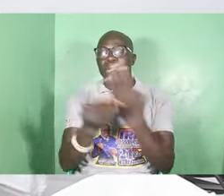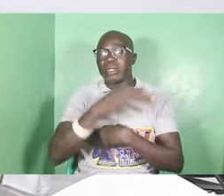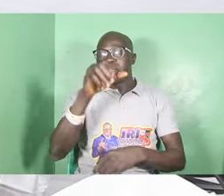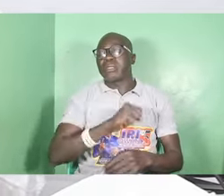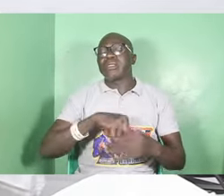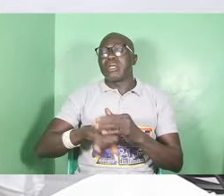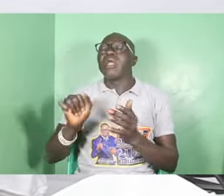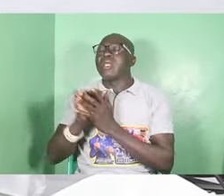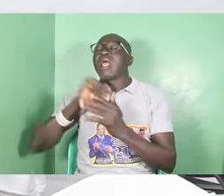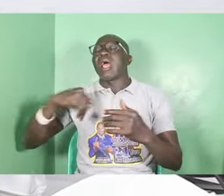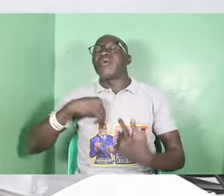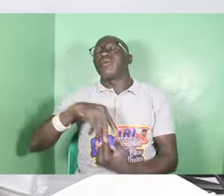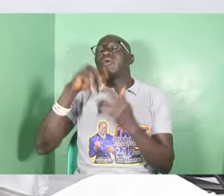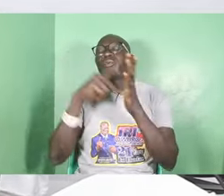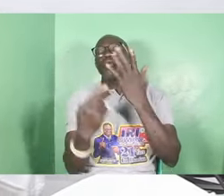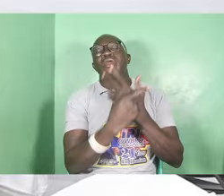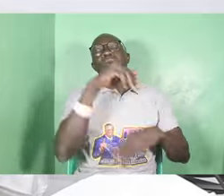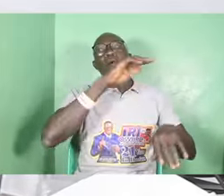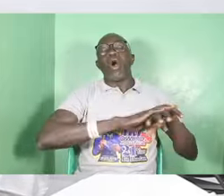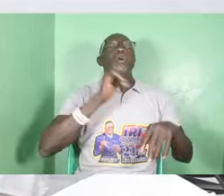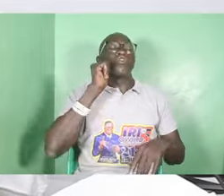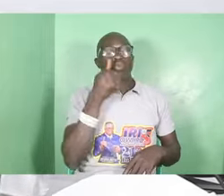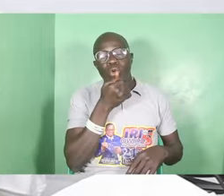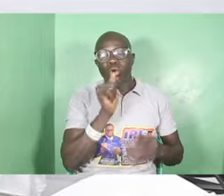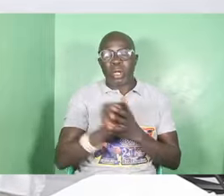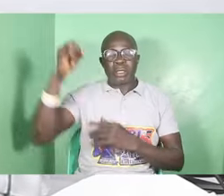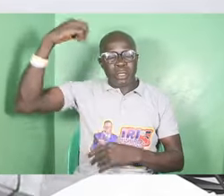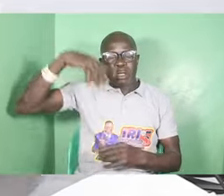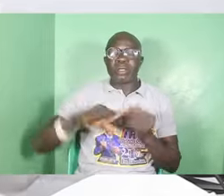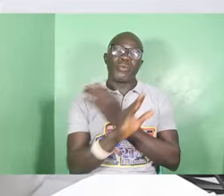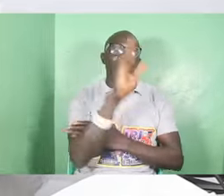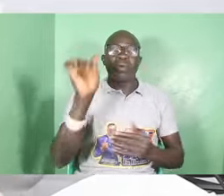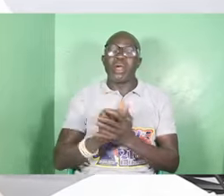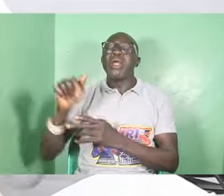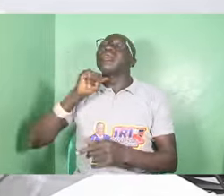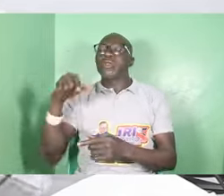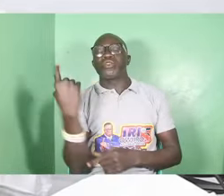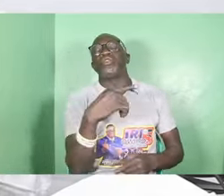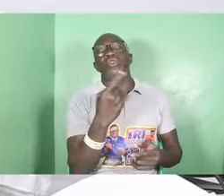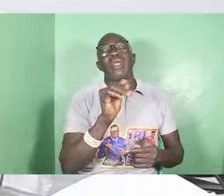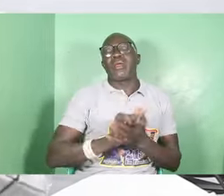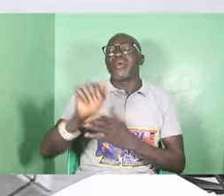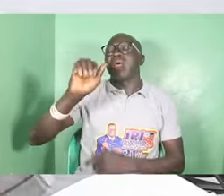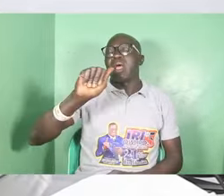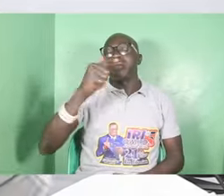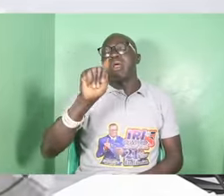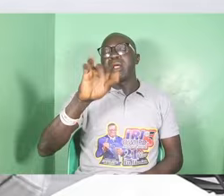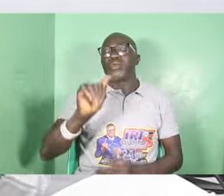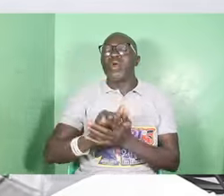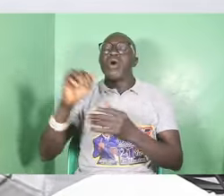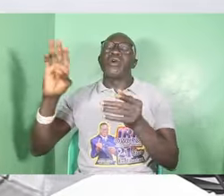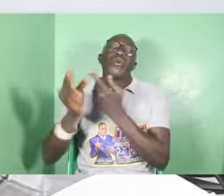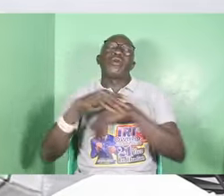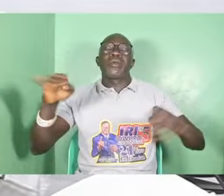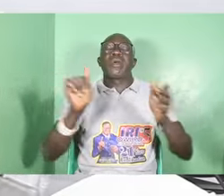All our branches. The one near Pade. They have program. Ne Ola. Tomorrow. Lágbára Ọlọ́run. By the grace yeah, of God. Yàtọ̀ sí àgbàdo-ọjà. Except àgbàdo-ọjà. Lágbára